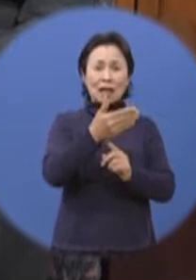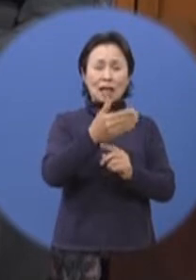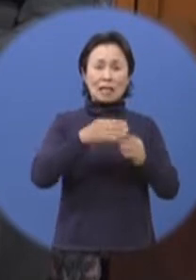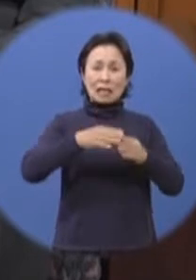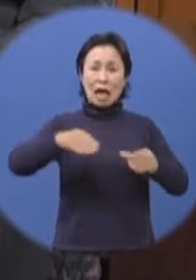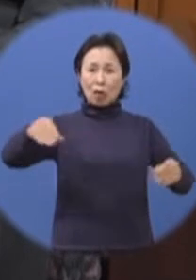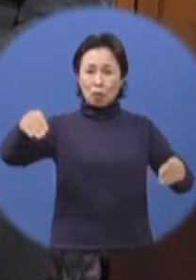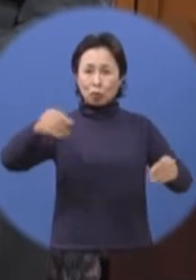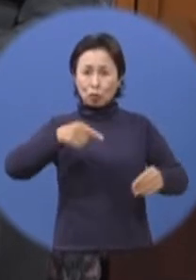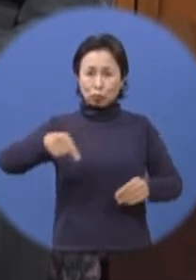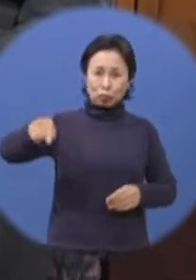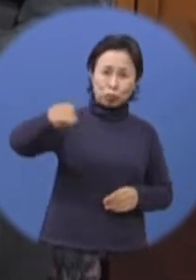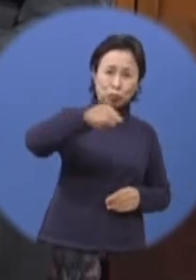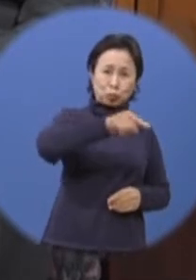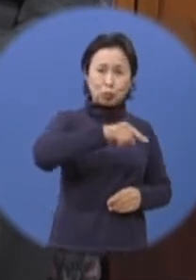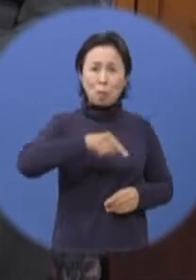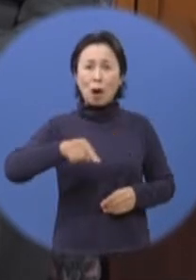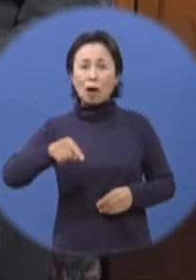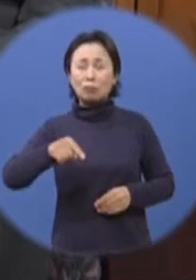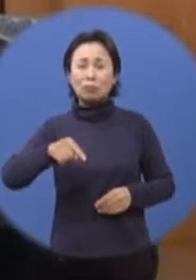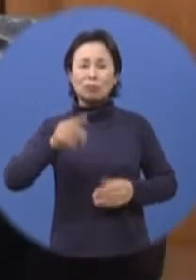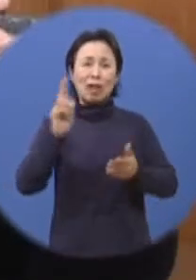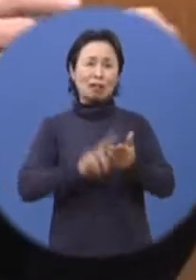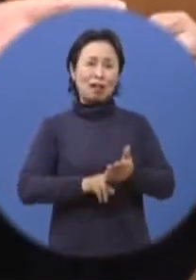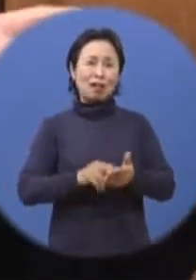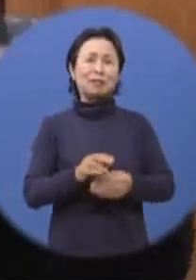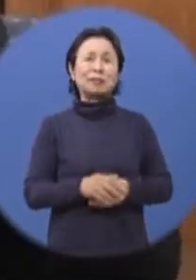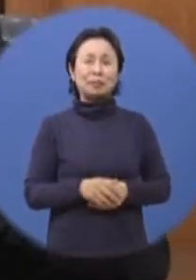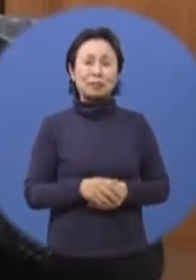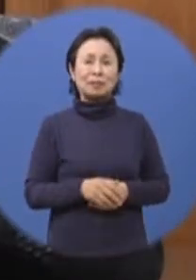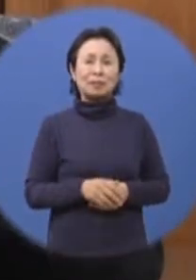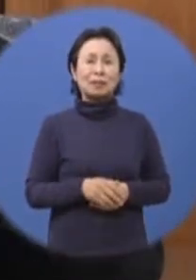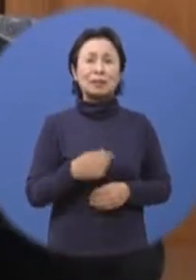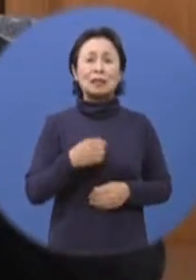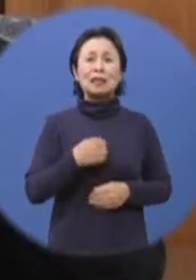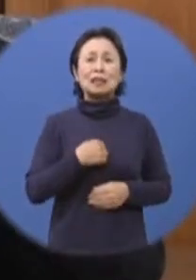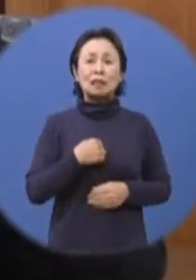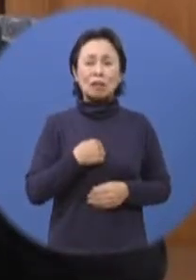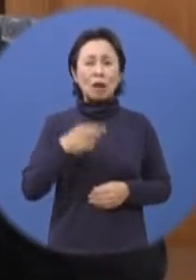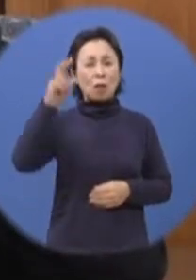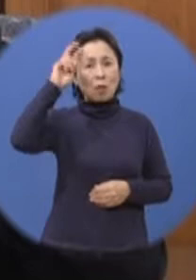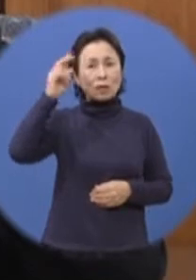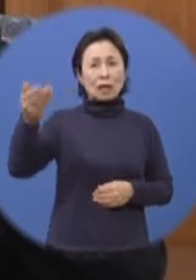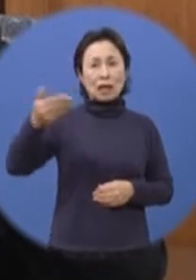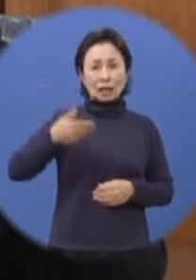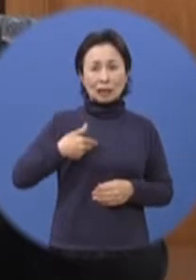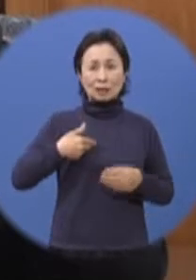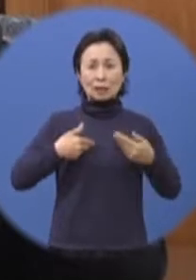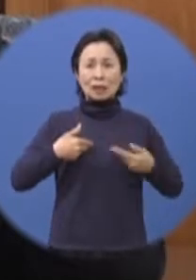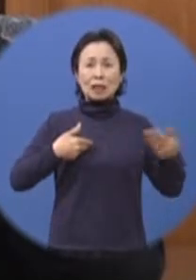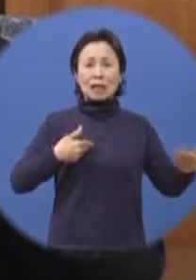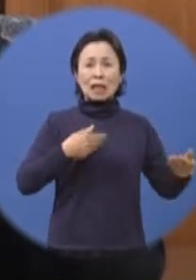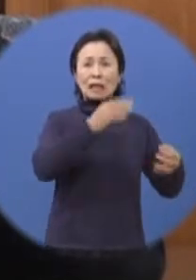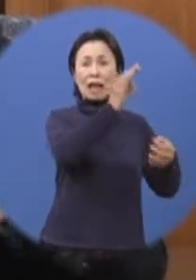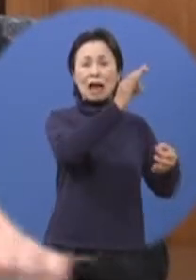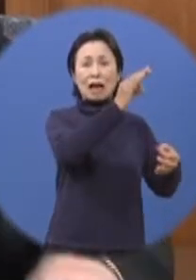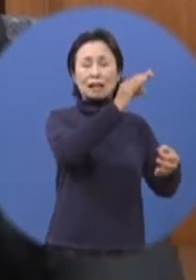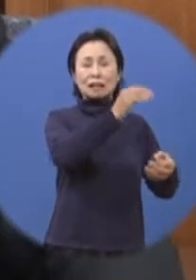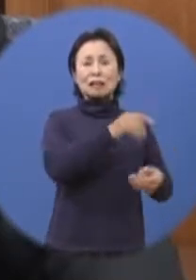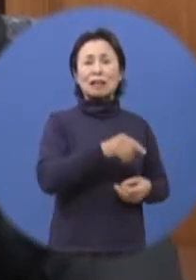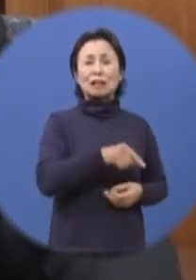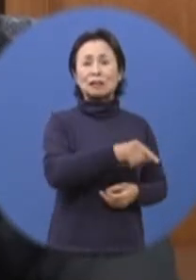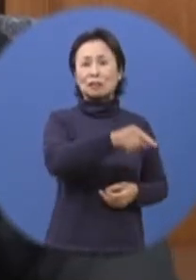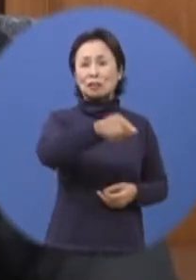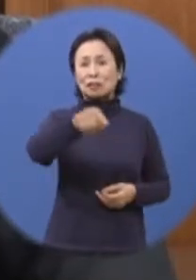パティ ok アヌうちはお宝ずだってなら得ずなれるって言うな各減税の